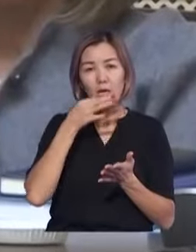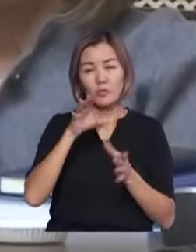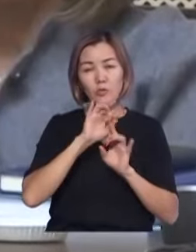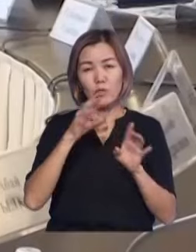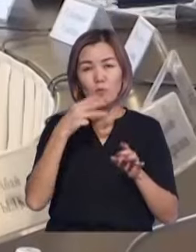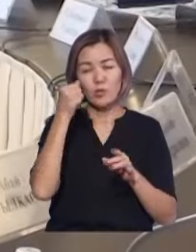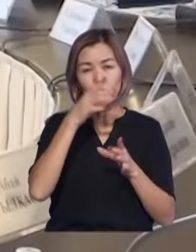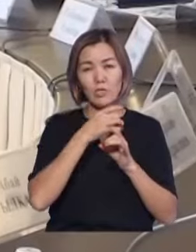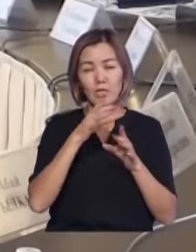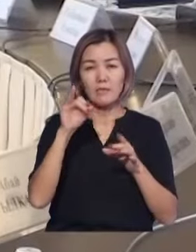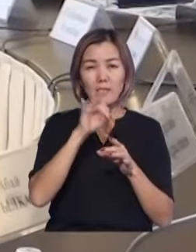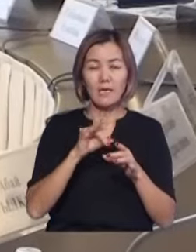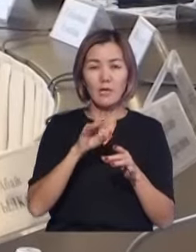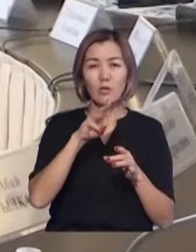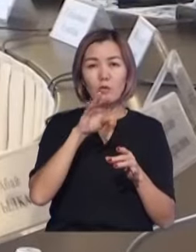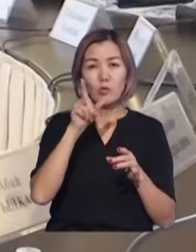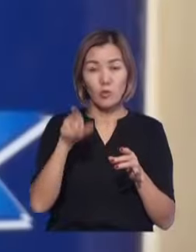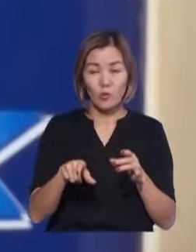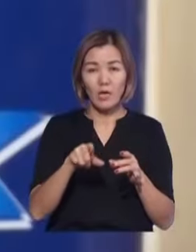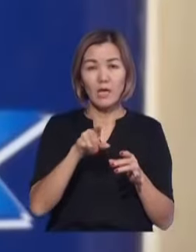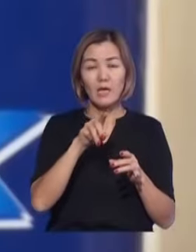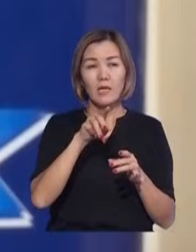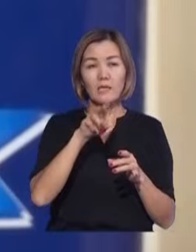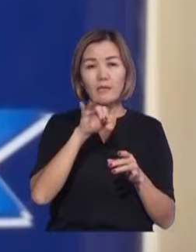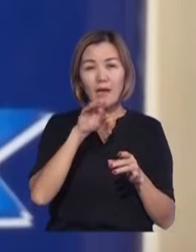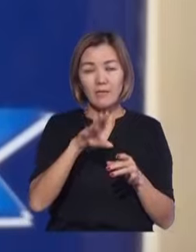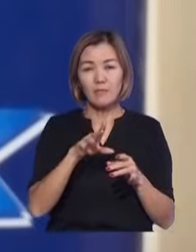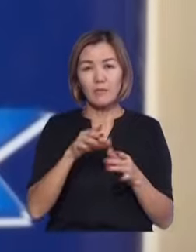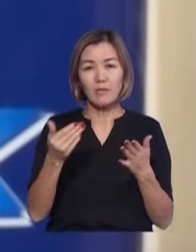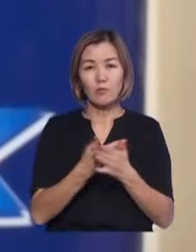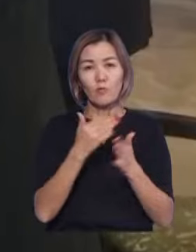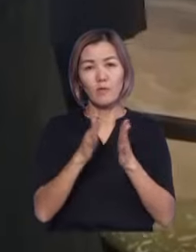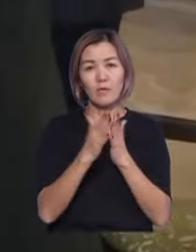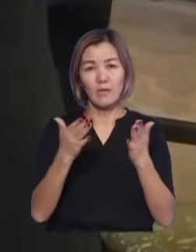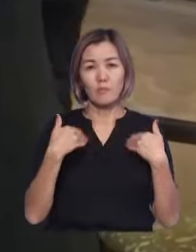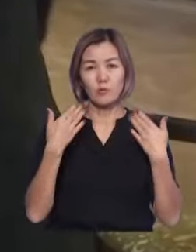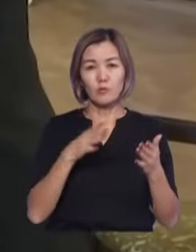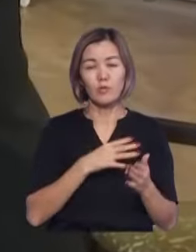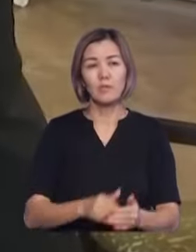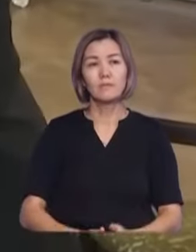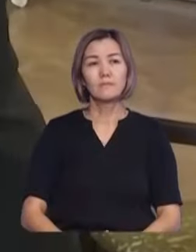жылдыққа арналған тарих, тұлға, тағылым деп аталатын жаңа кітаптың лентасын қиды.